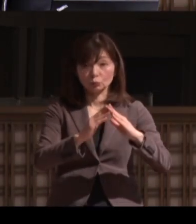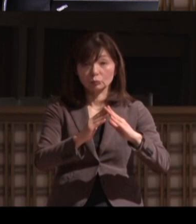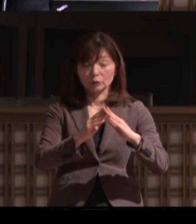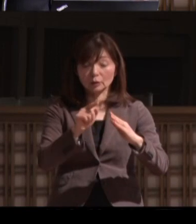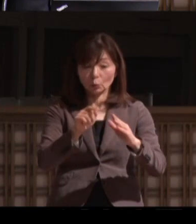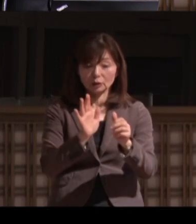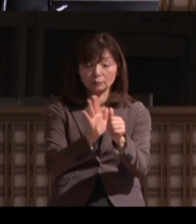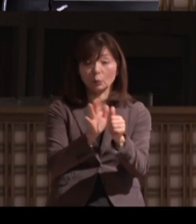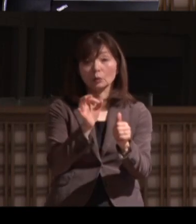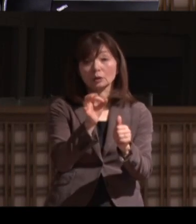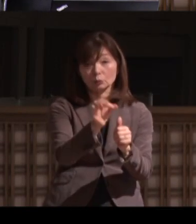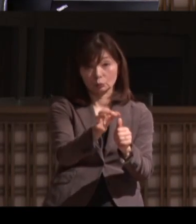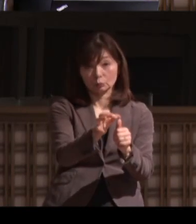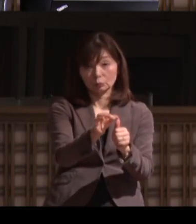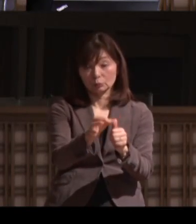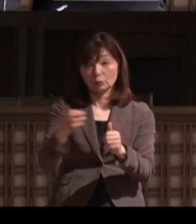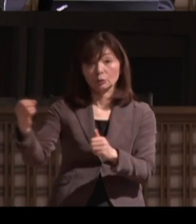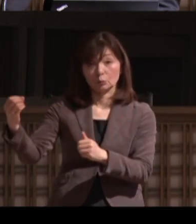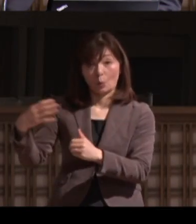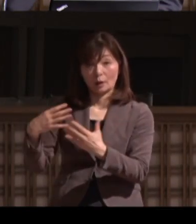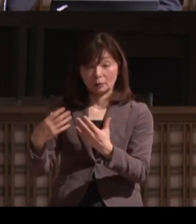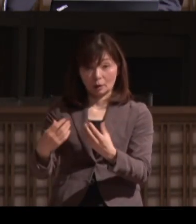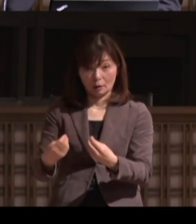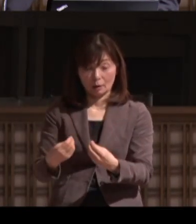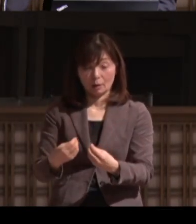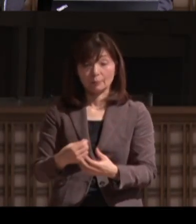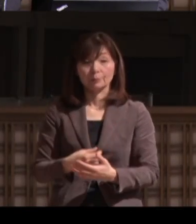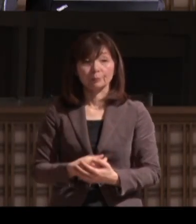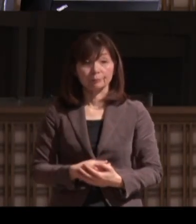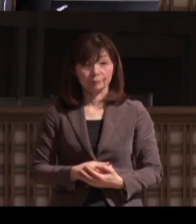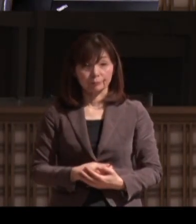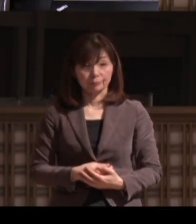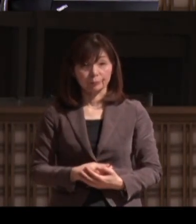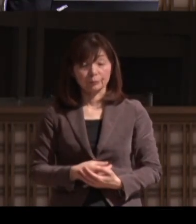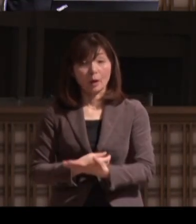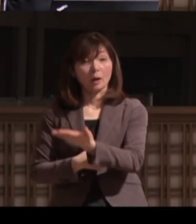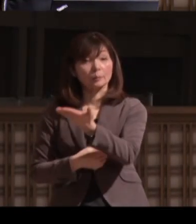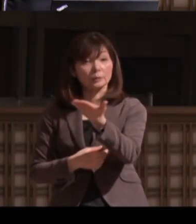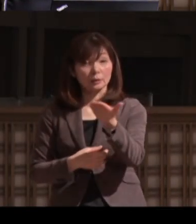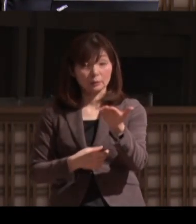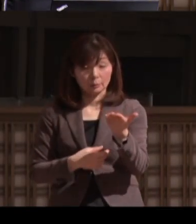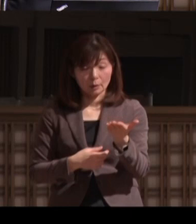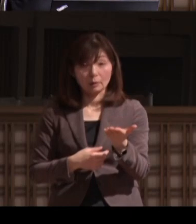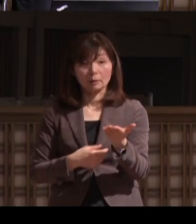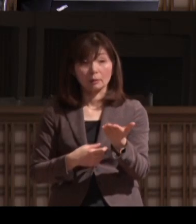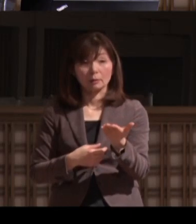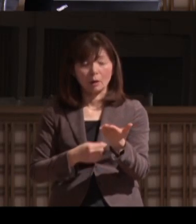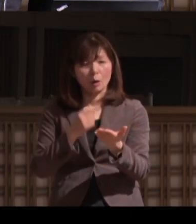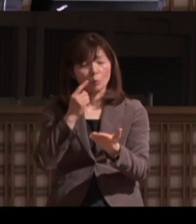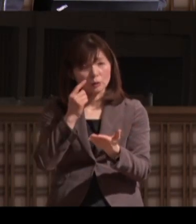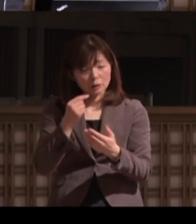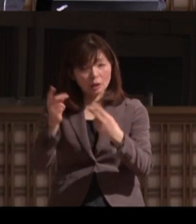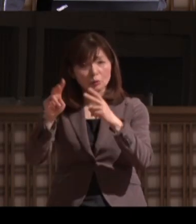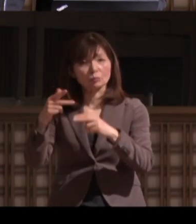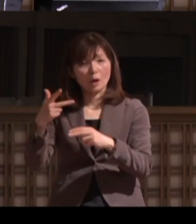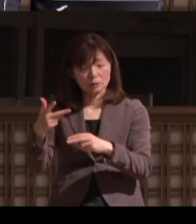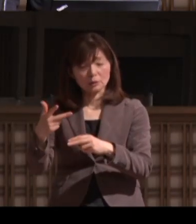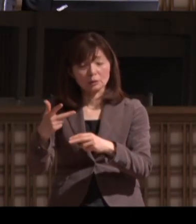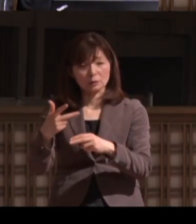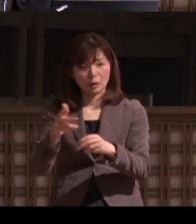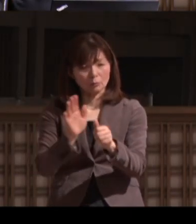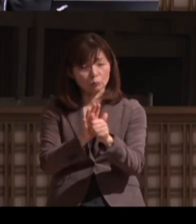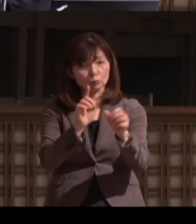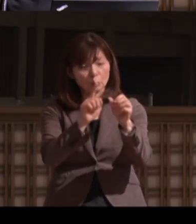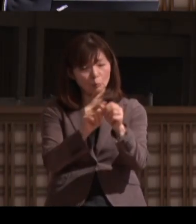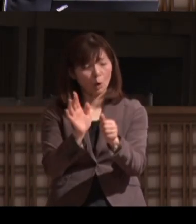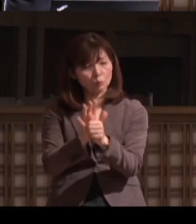たもしかしたら皆様の中にはですねえそういったことにちょっとお金を出しすぎなんじゃないかという風に